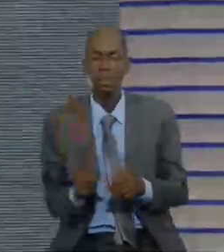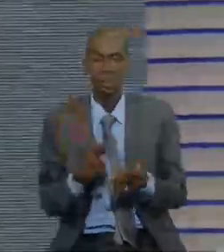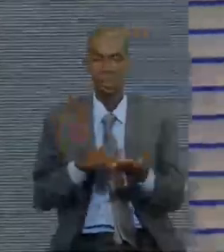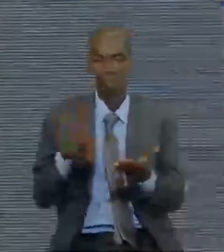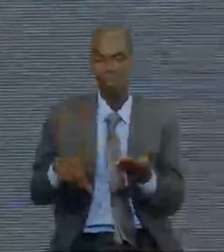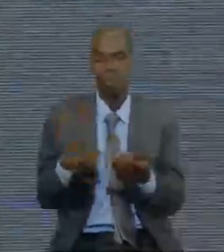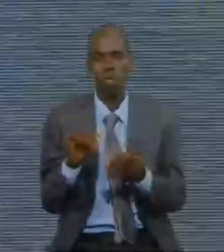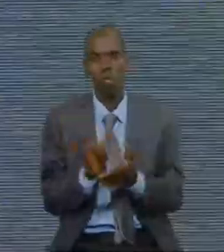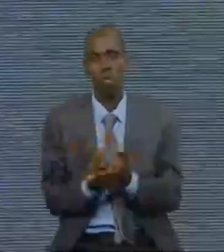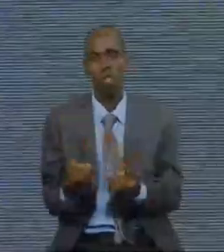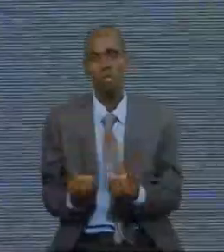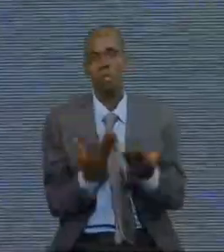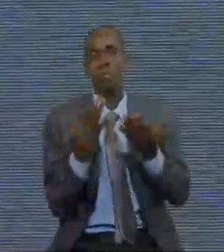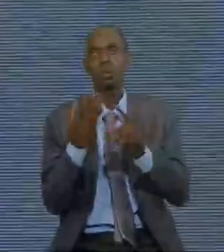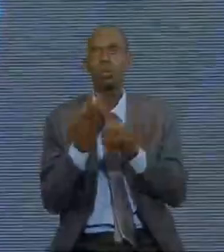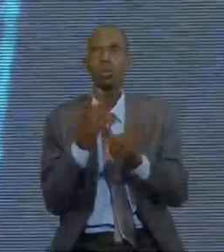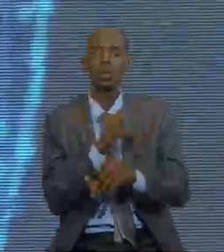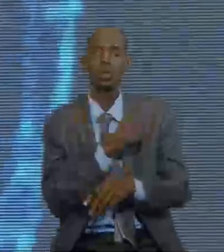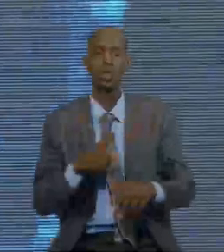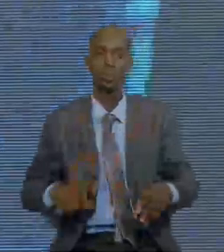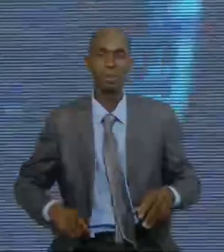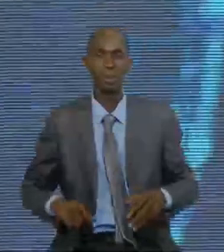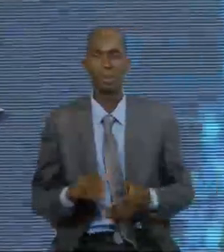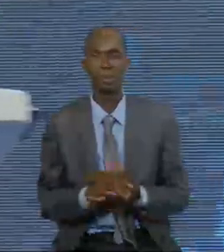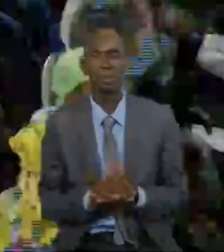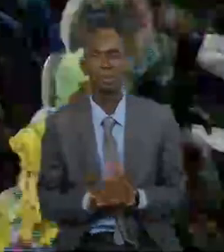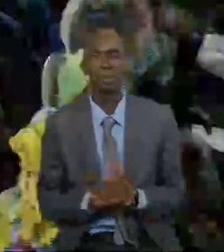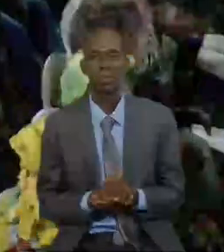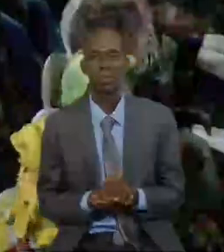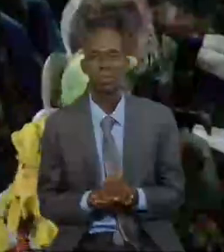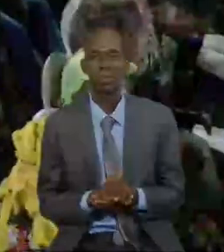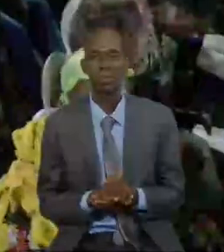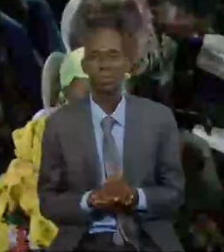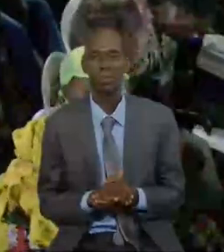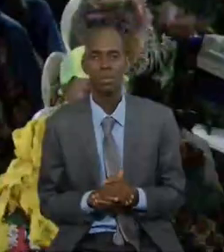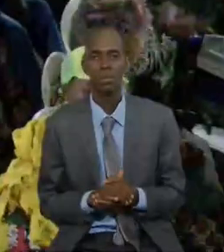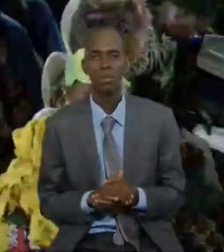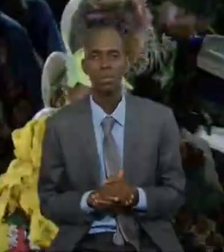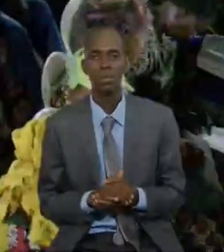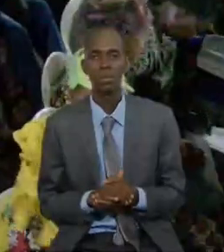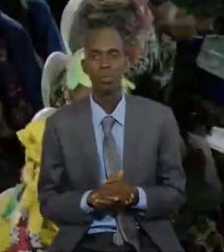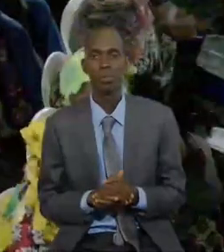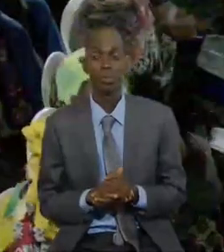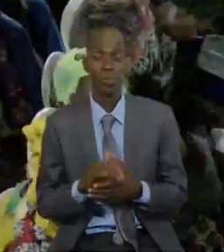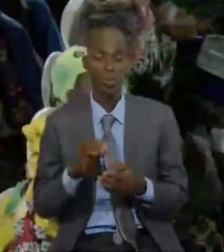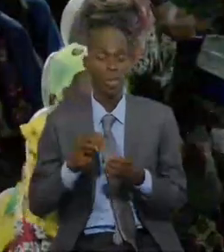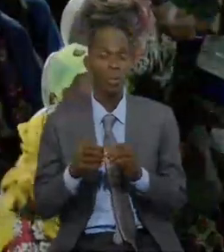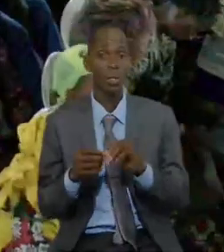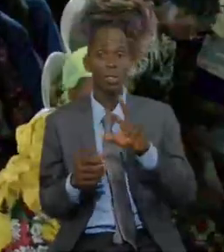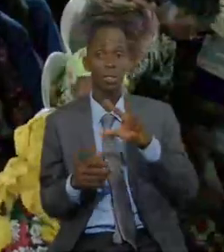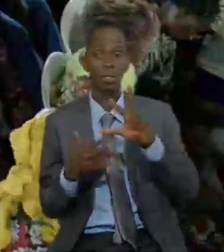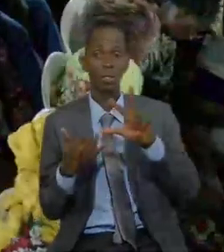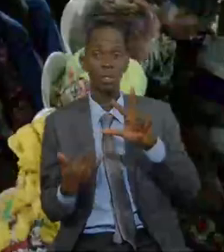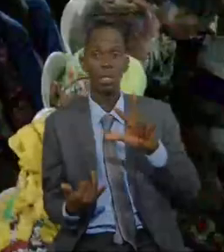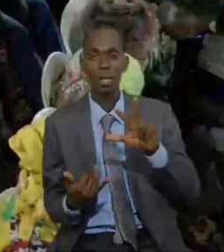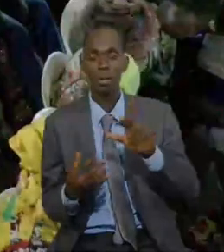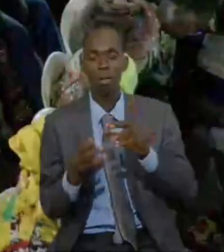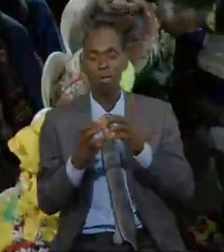pénitents et que nous convertissons Dieu a déjà fait l'inspiration nous venons nous acceptons